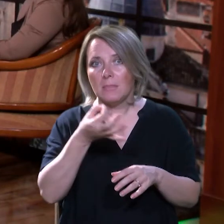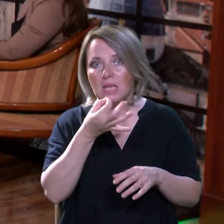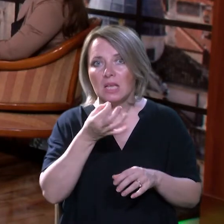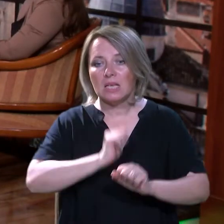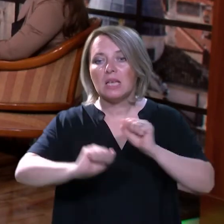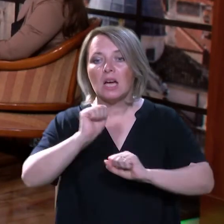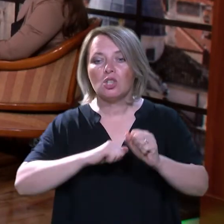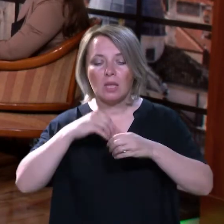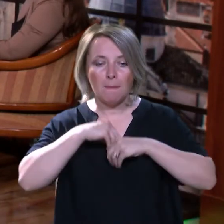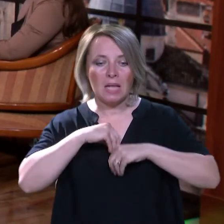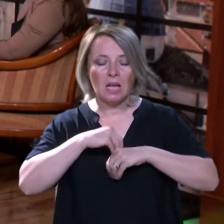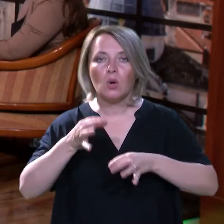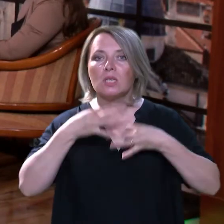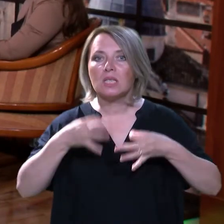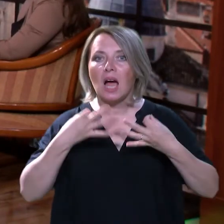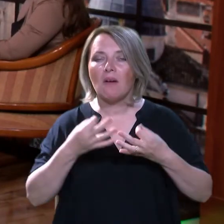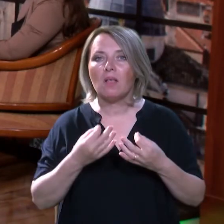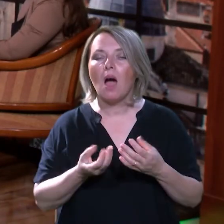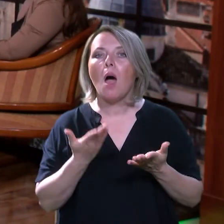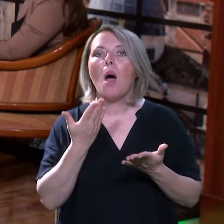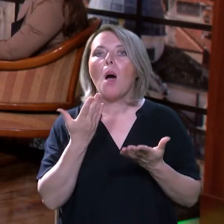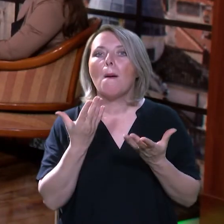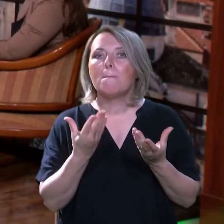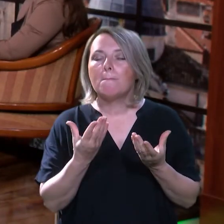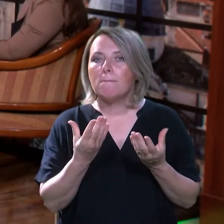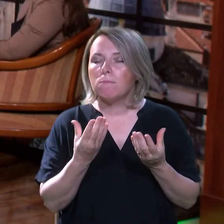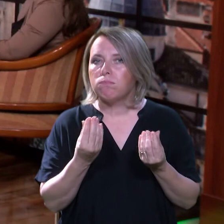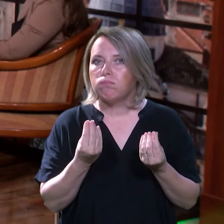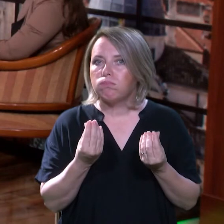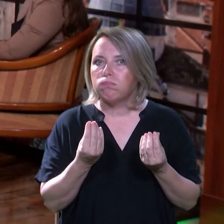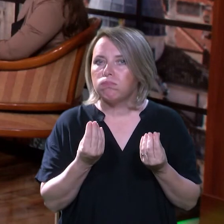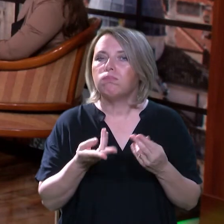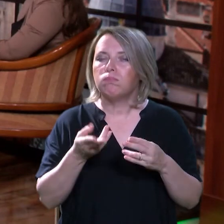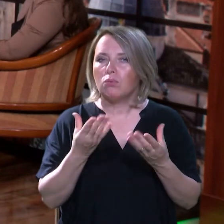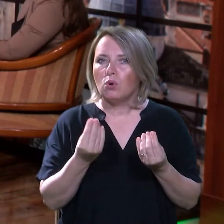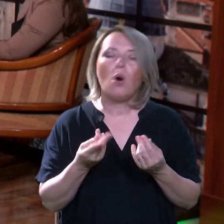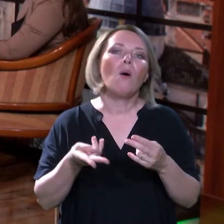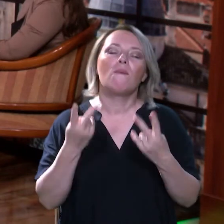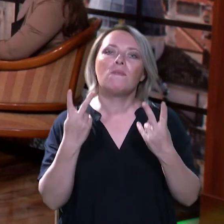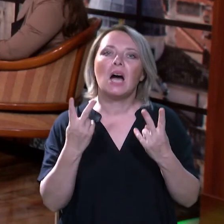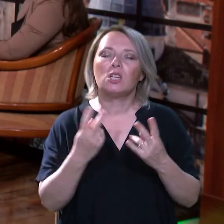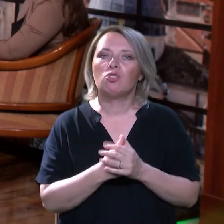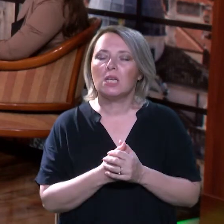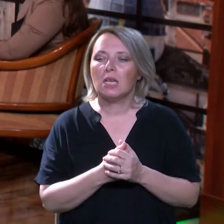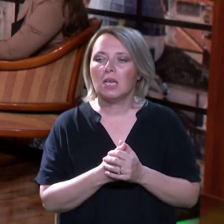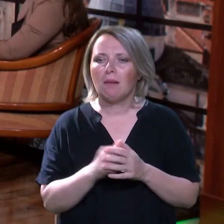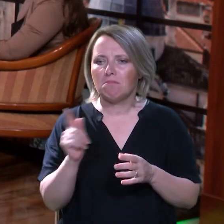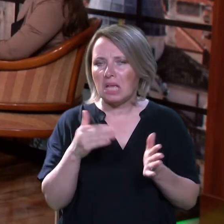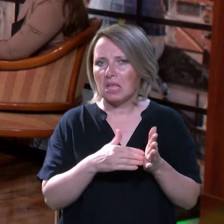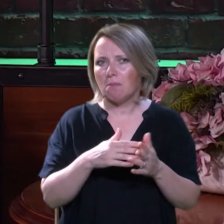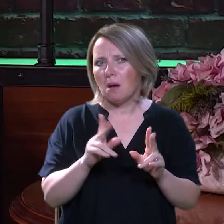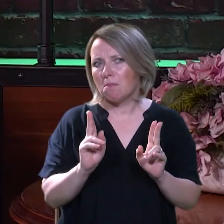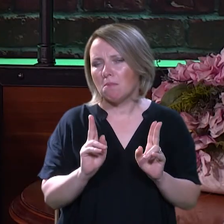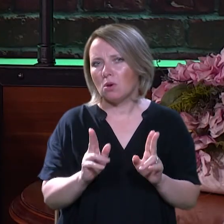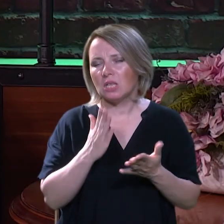zaštite mentalnog zdravlja puno važnije za cjelokupnu populaciju. Od primjerice, ne treba možda svakom